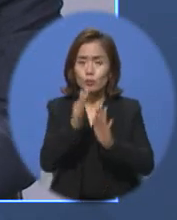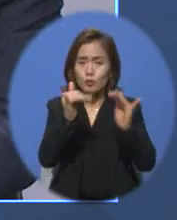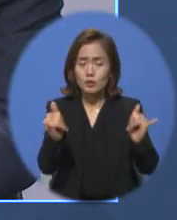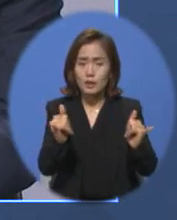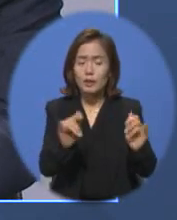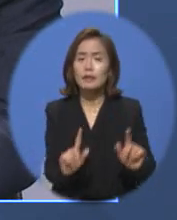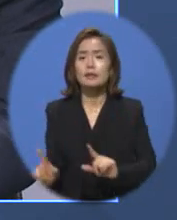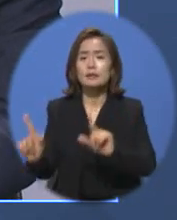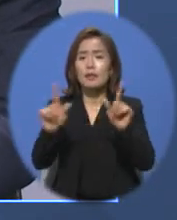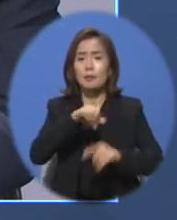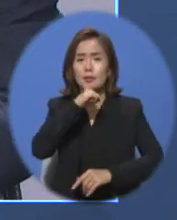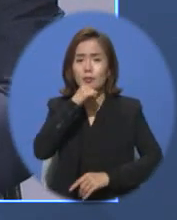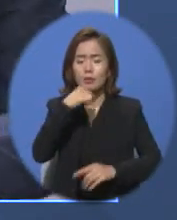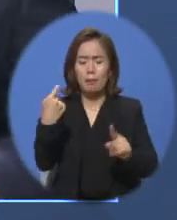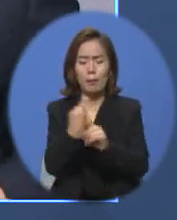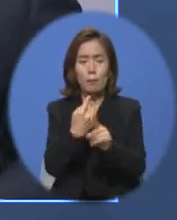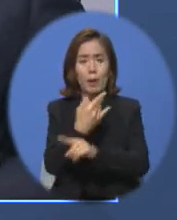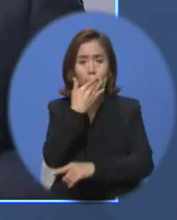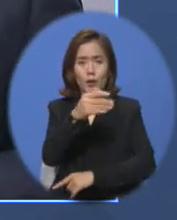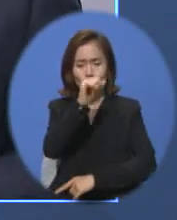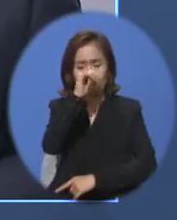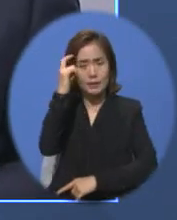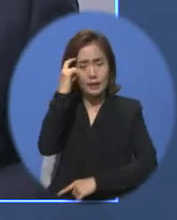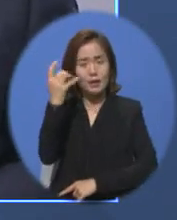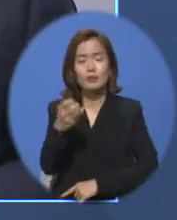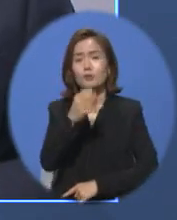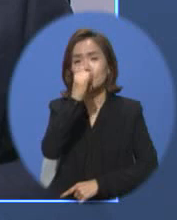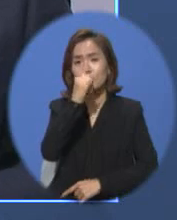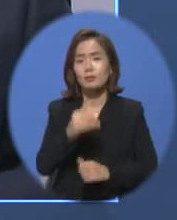삶의질향상을위해이주가조속히이루어지기를바랍니다 .